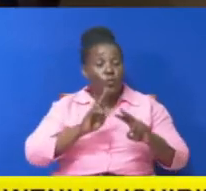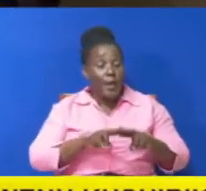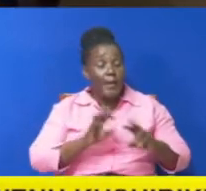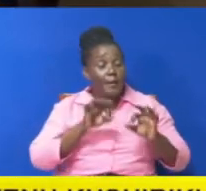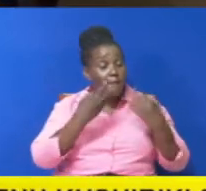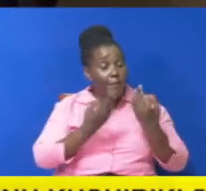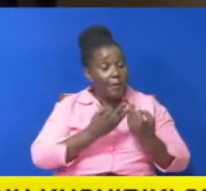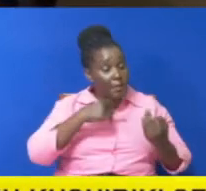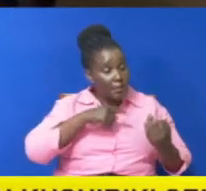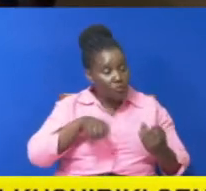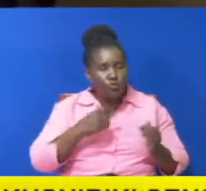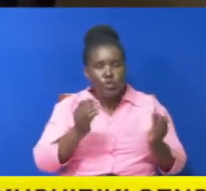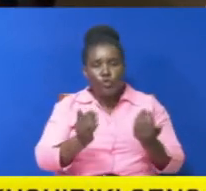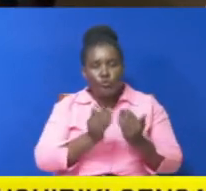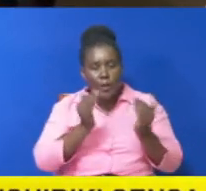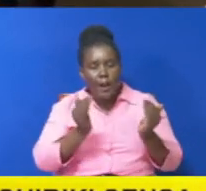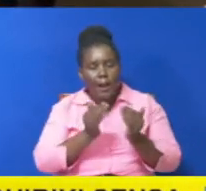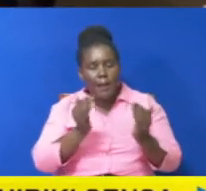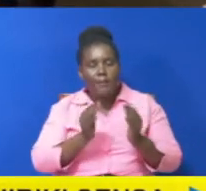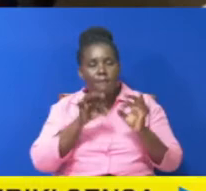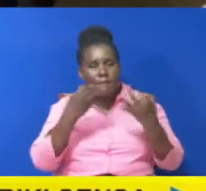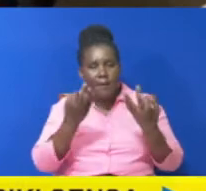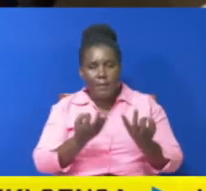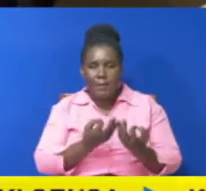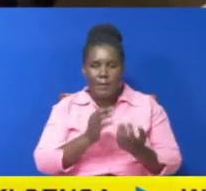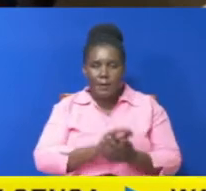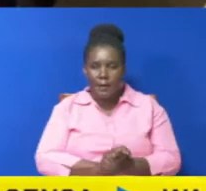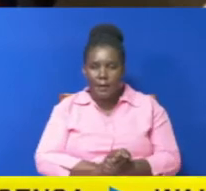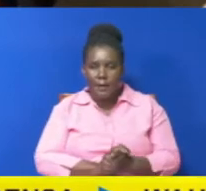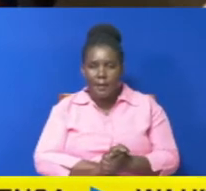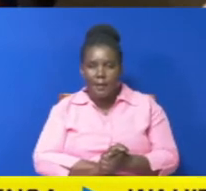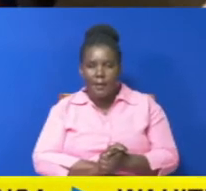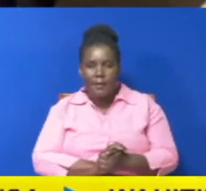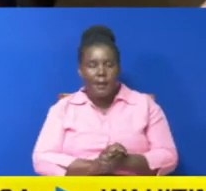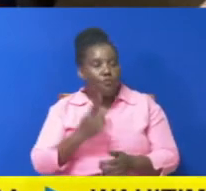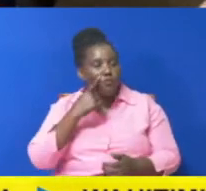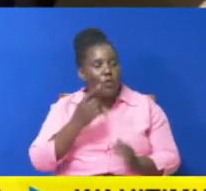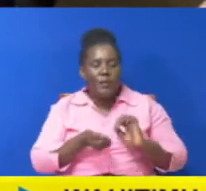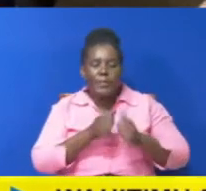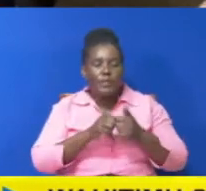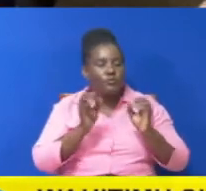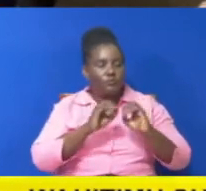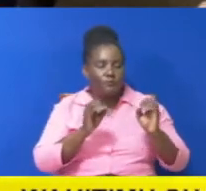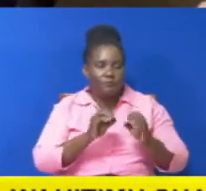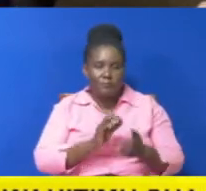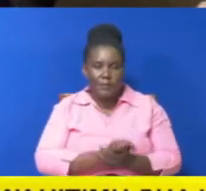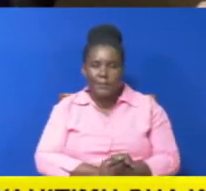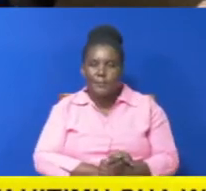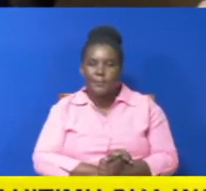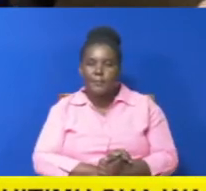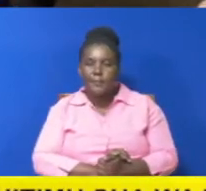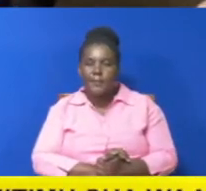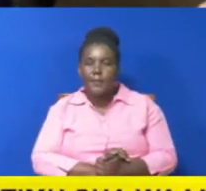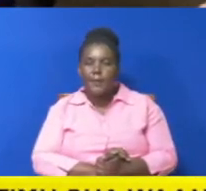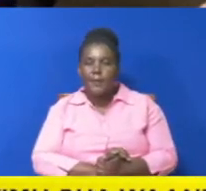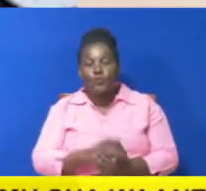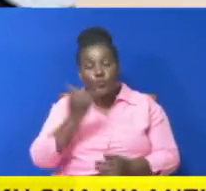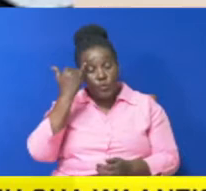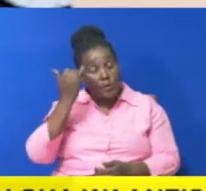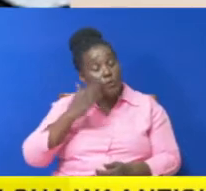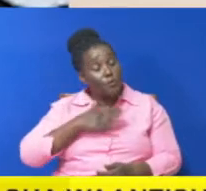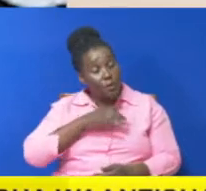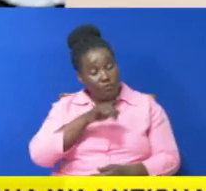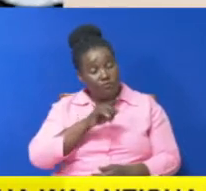familia ili tuweze maisha yetu kwenda. Na utaona kama kuna tabu aina yoyote juu ya mwanamke blaza. Mimi ni ushauri wangu